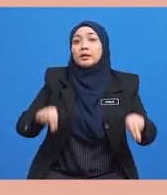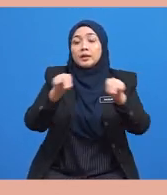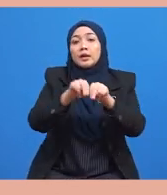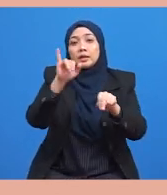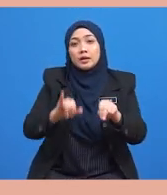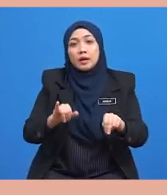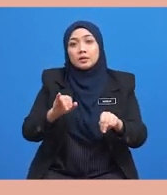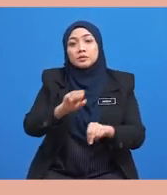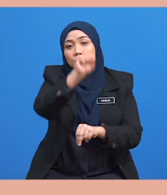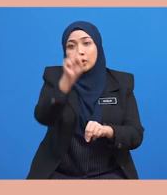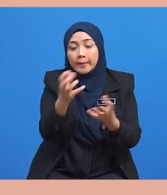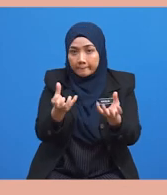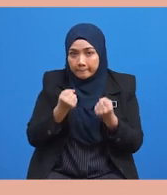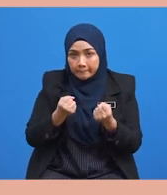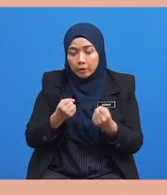oleh soalan.